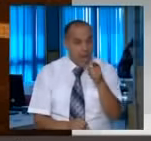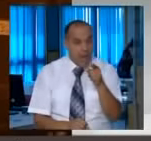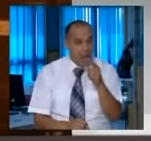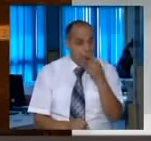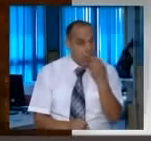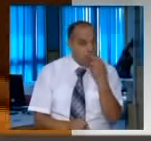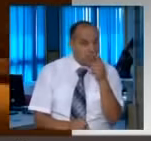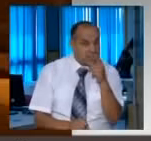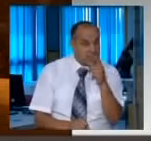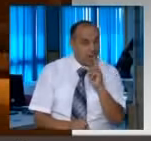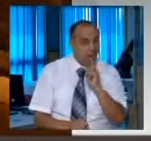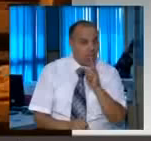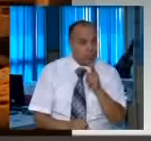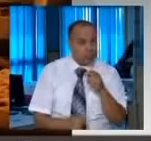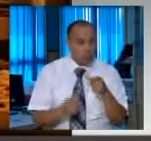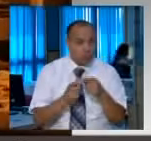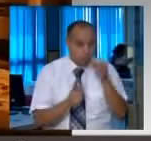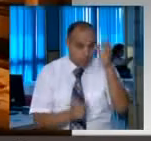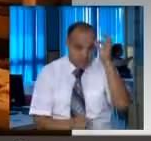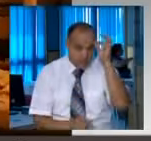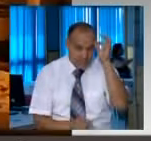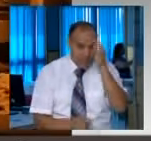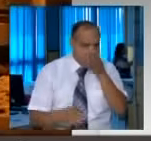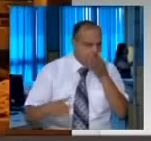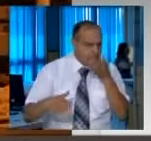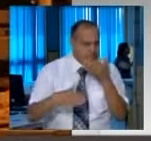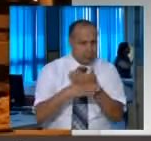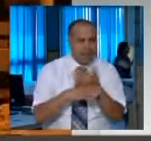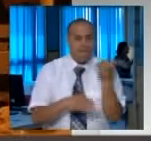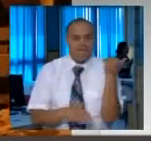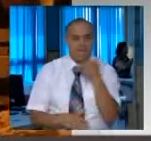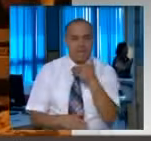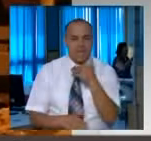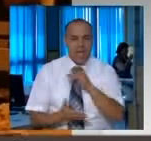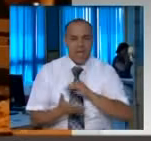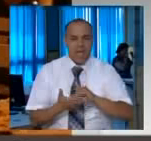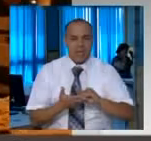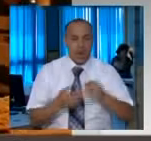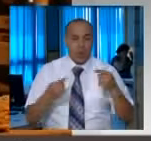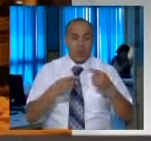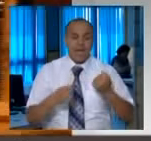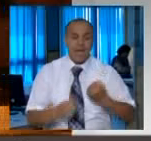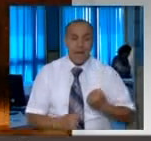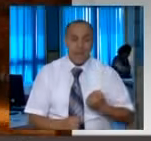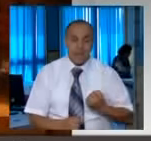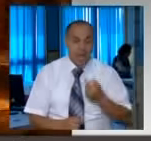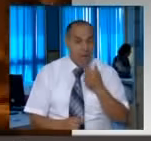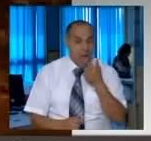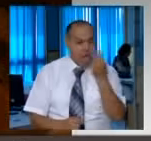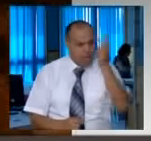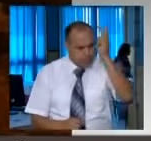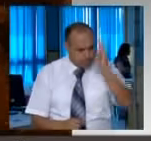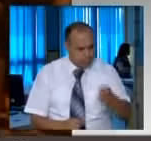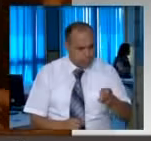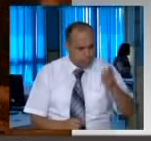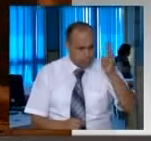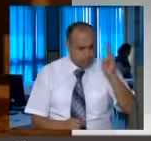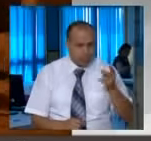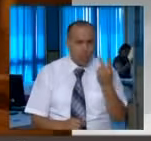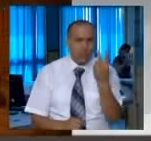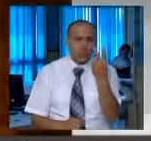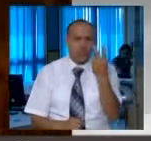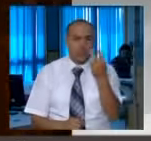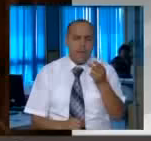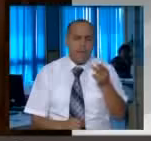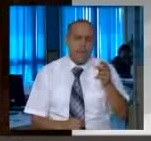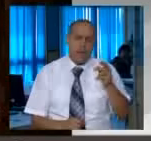الأمنية التي نفذها الفوج الوطني للتدخل السريع بإدارة مجابهة الإرهاب تم القضاء خلالها على العنصر